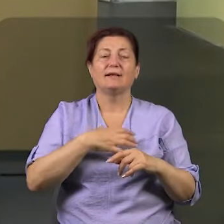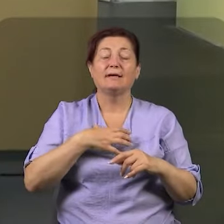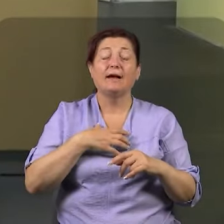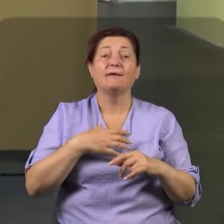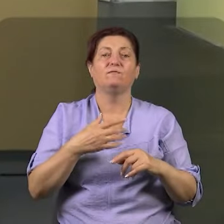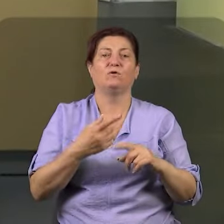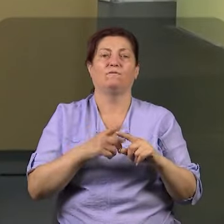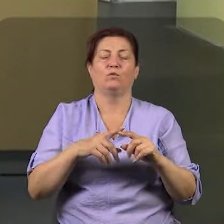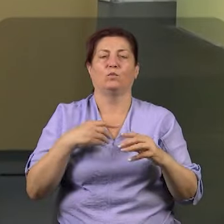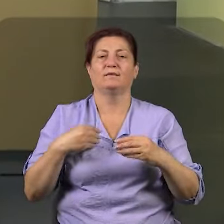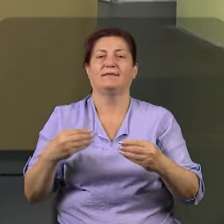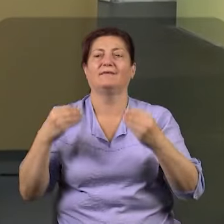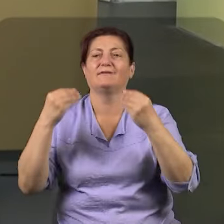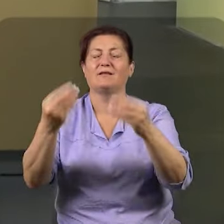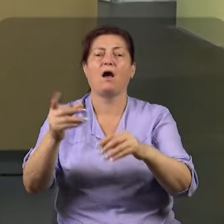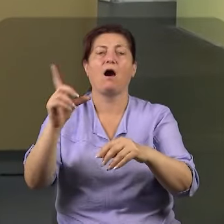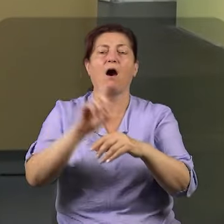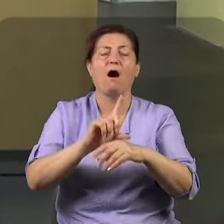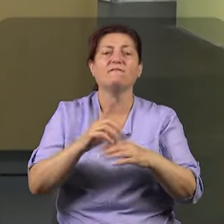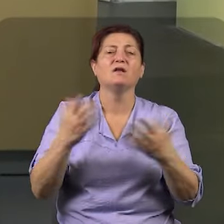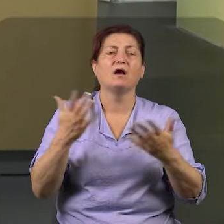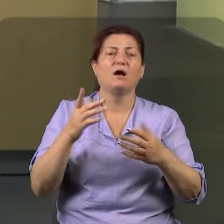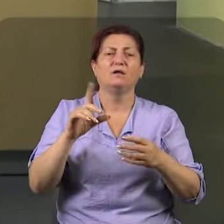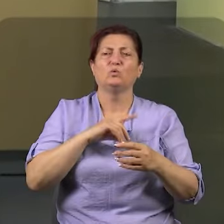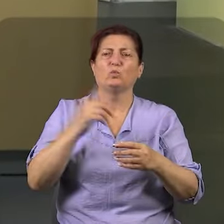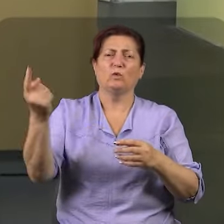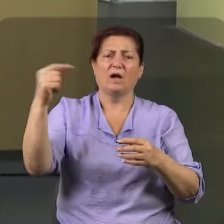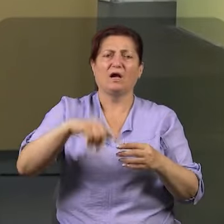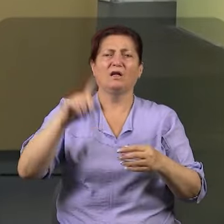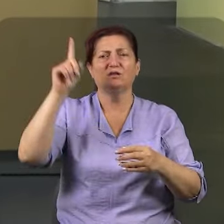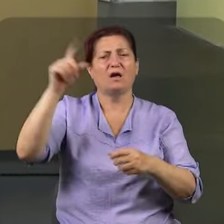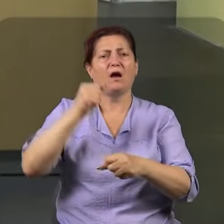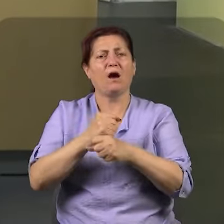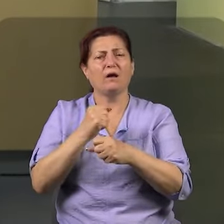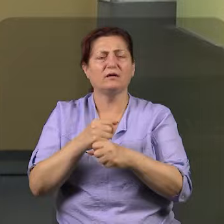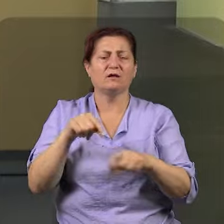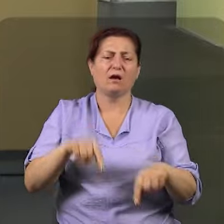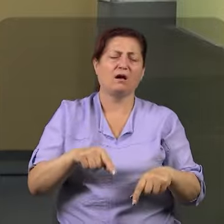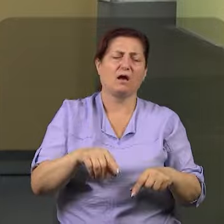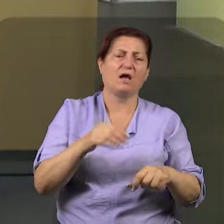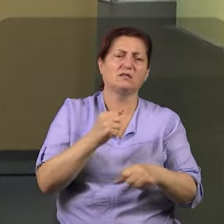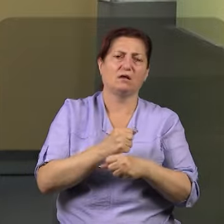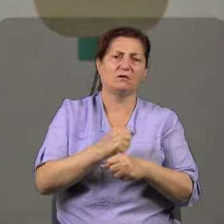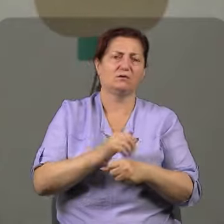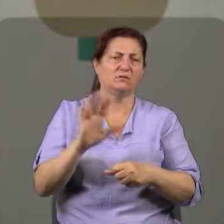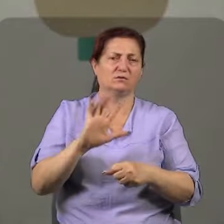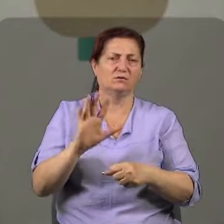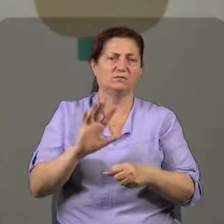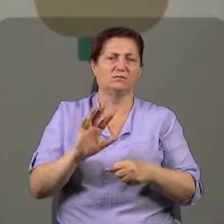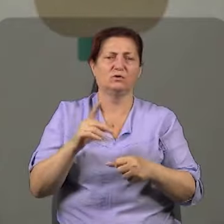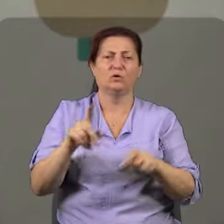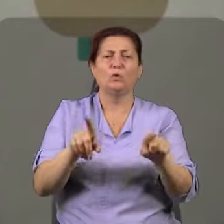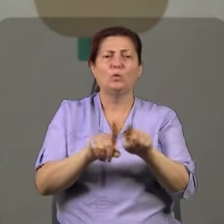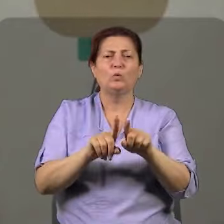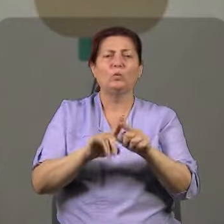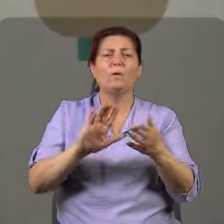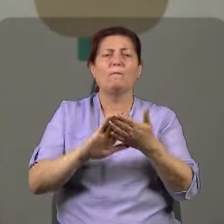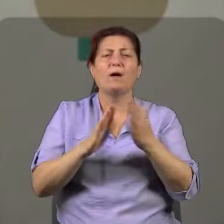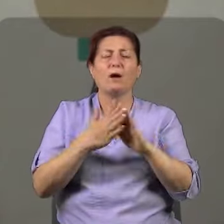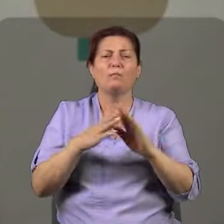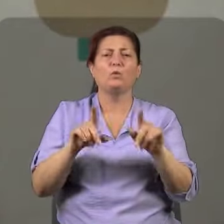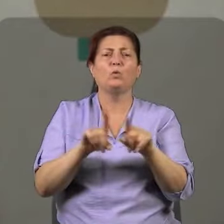տանք ավելին, քան գիտեք, կարա գաք են ինչ-որ անում եք այնտեղ, գաք էստեղ անեք։ Իսկն իրանք ինչ-որ, որտեվ նույն պայմանները, նույն